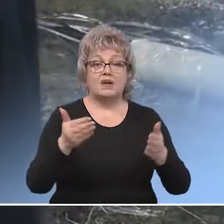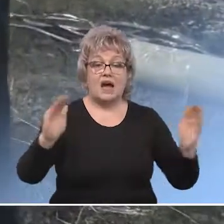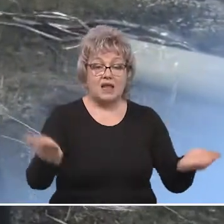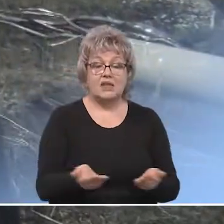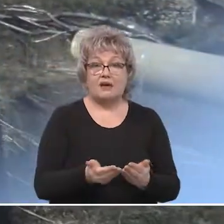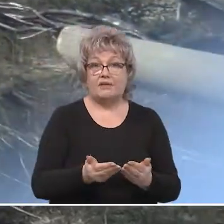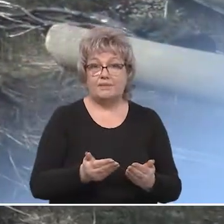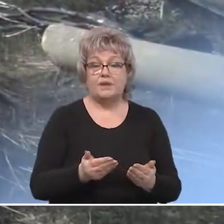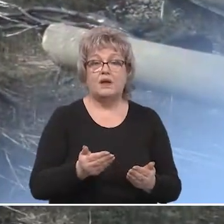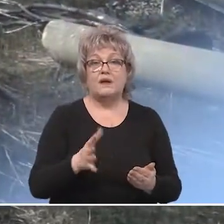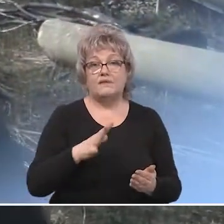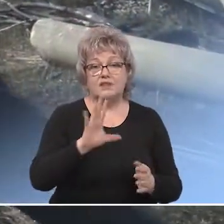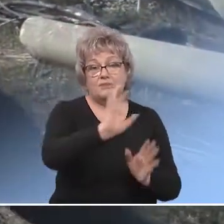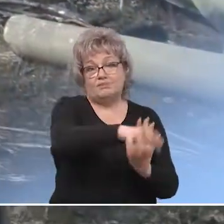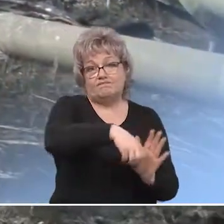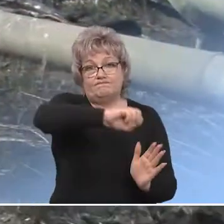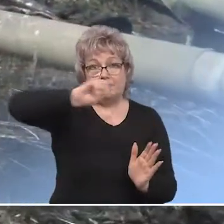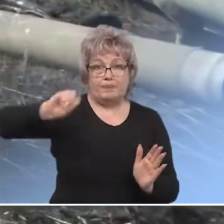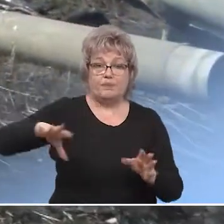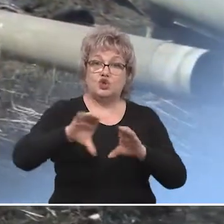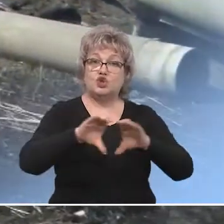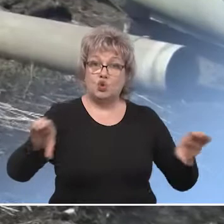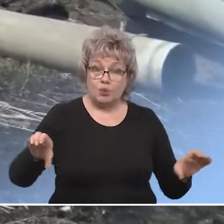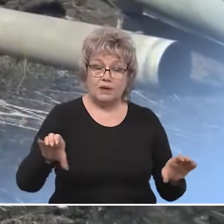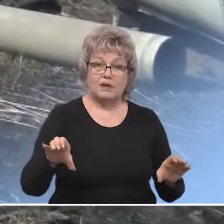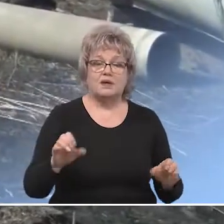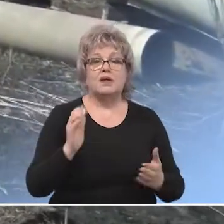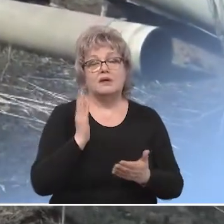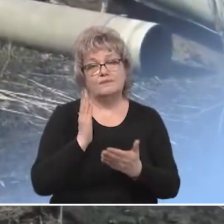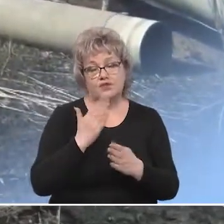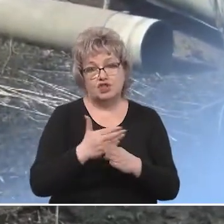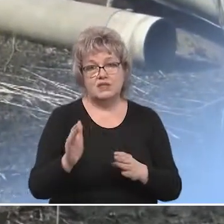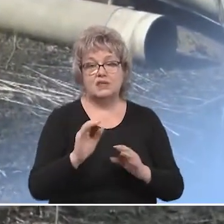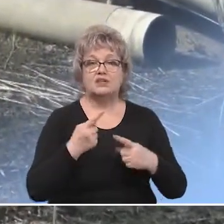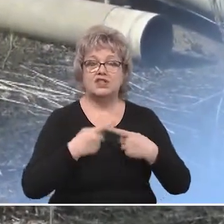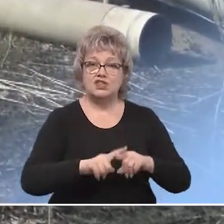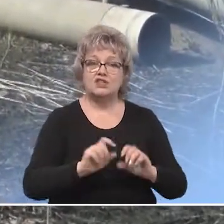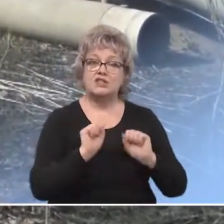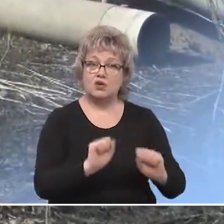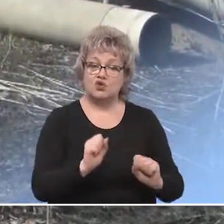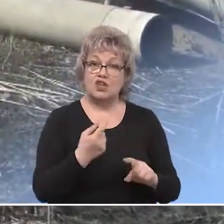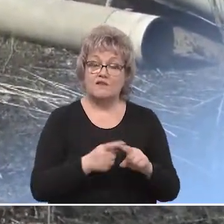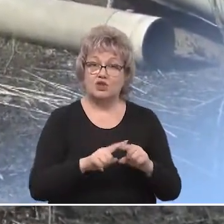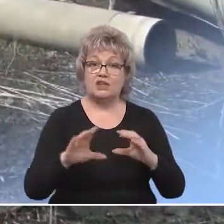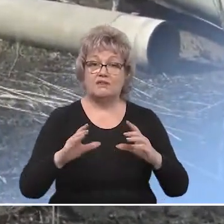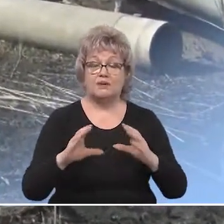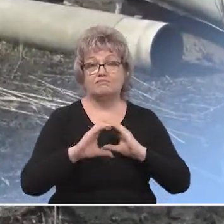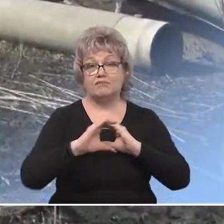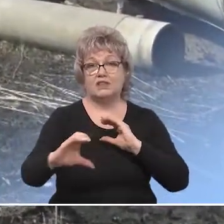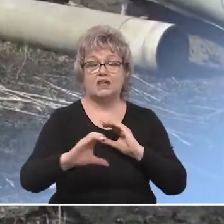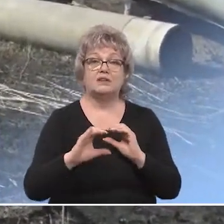сейчас канава. Плугом вывернуты трубы, как являющиеся частью гидротехнического сооружения, вот этого